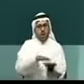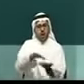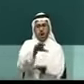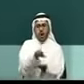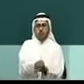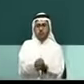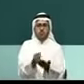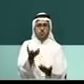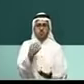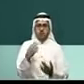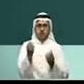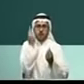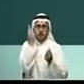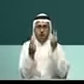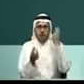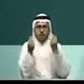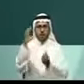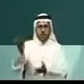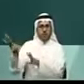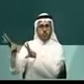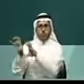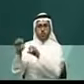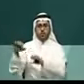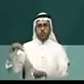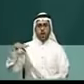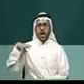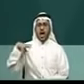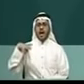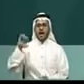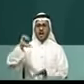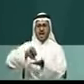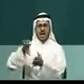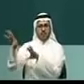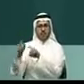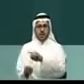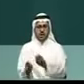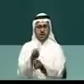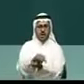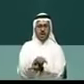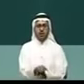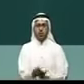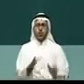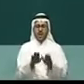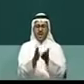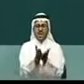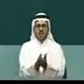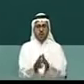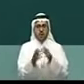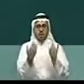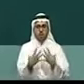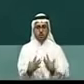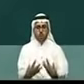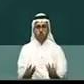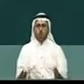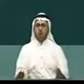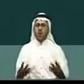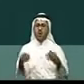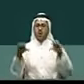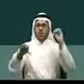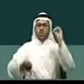وفرض أفكارها المستوردة من طهران وتلاعبها بالمناهج سيفرز جيلا من